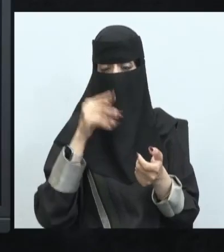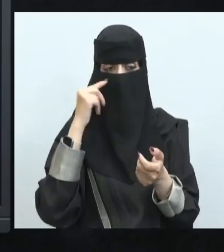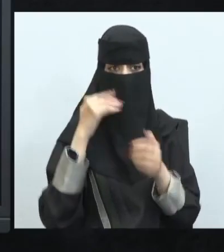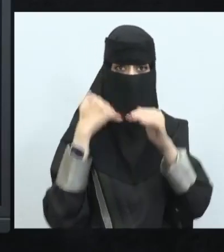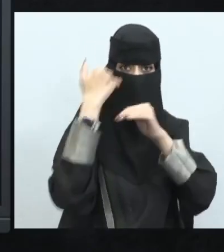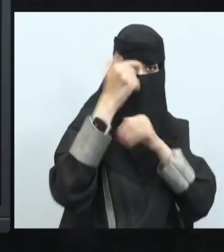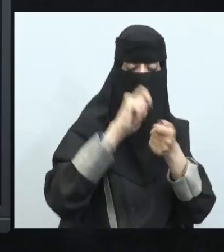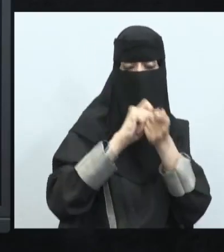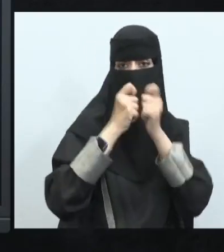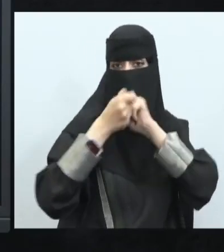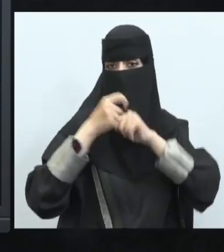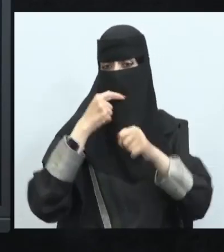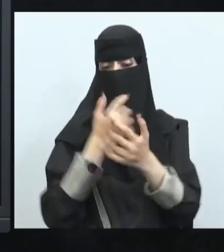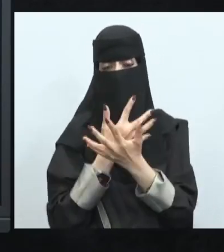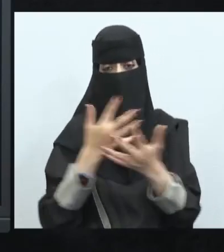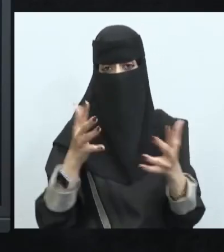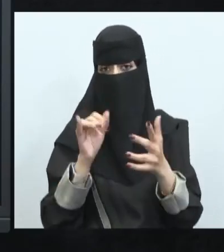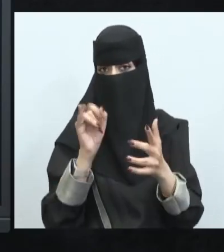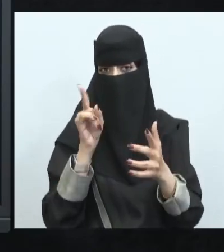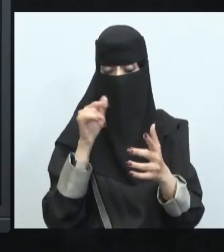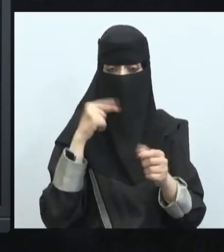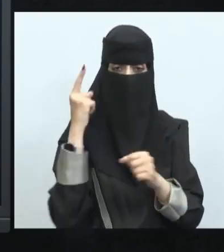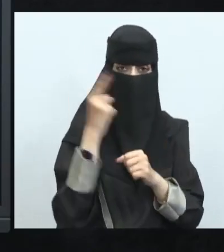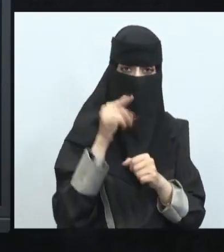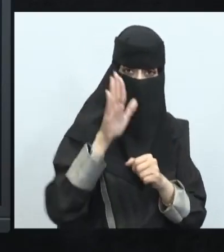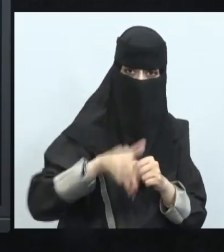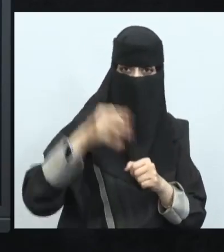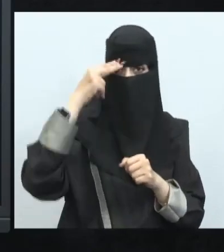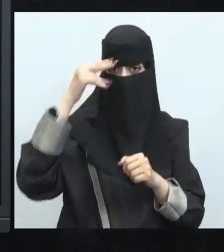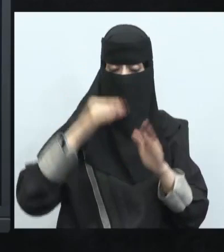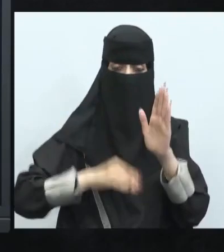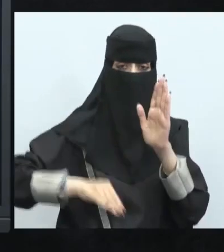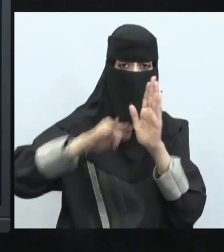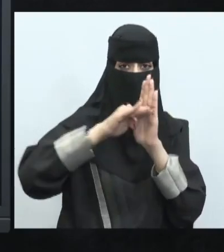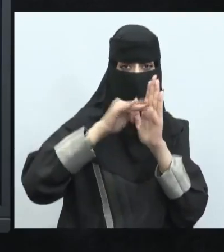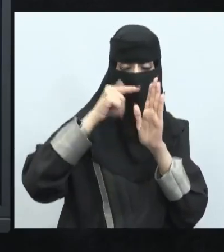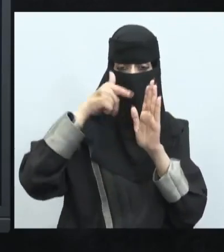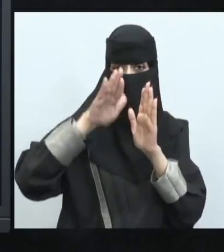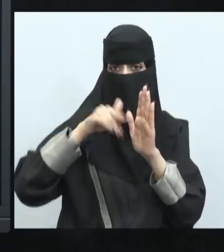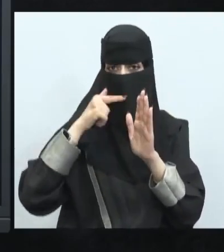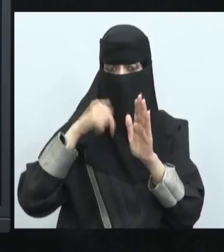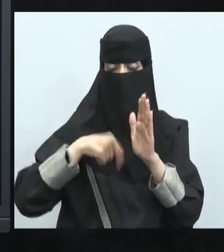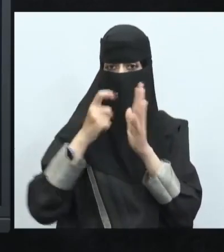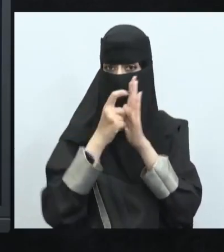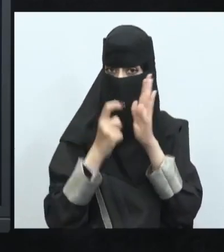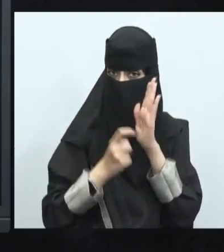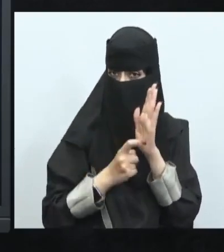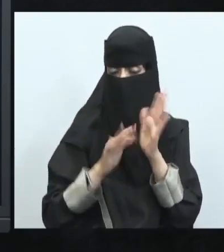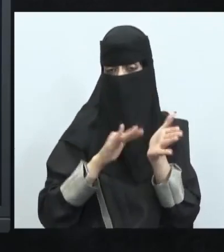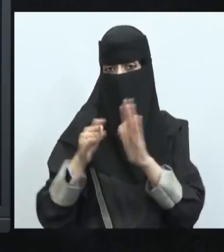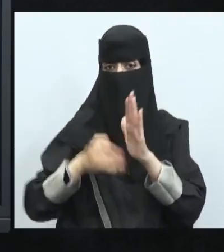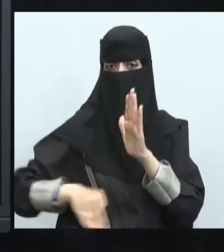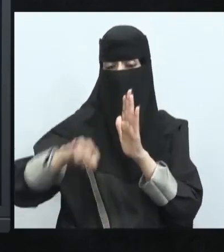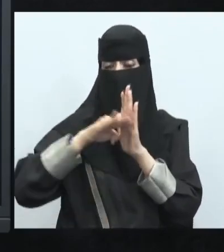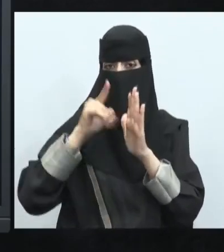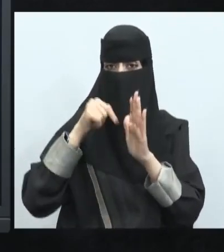كثير من الامور في المملكه العربيه السعوديه سواء على مستوى الانظمه على